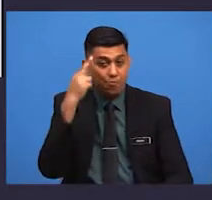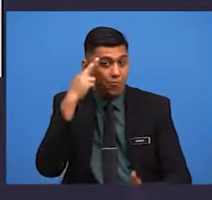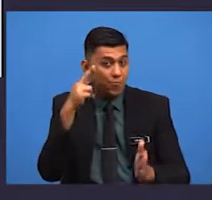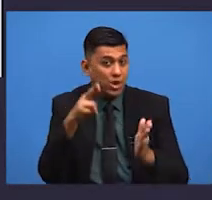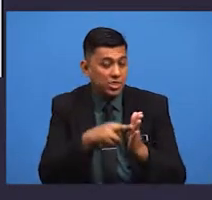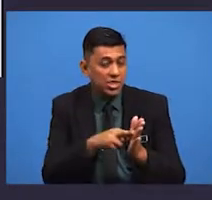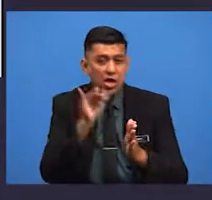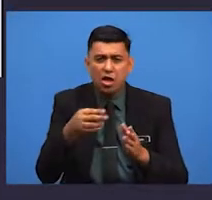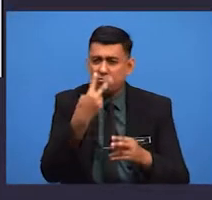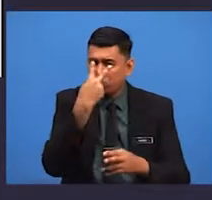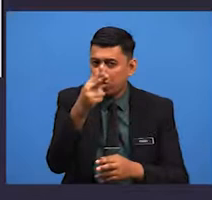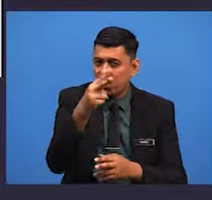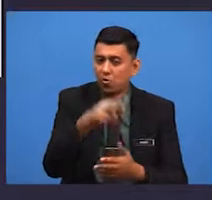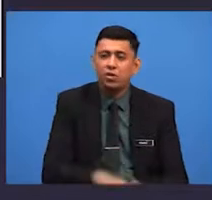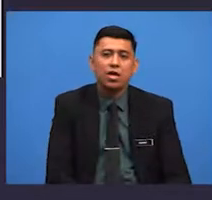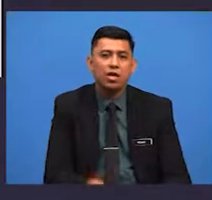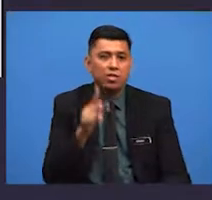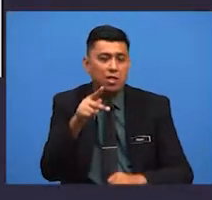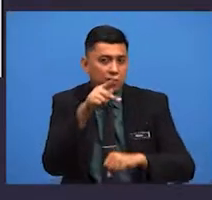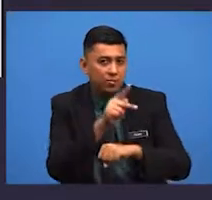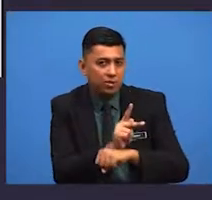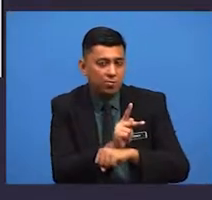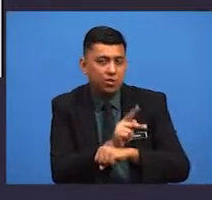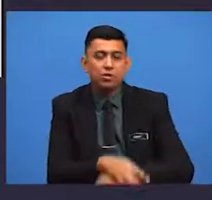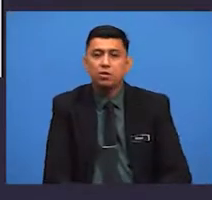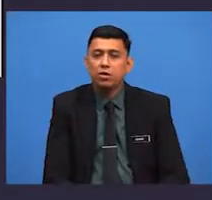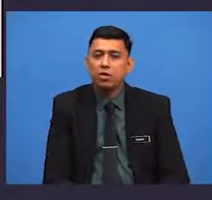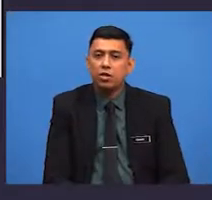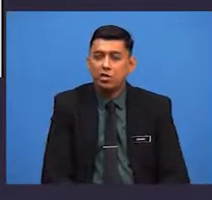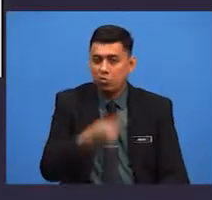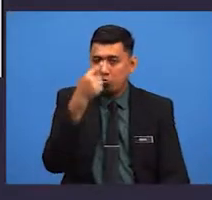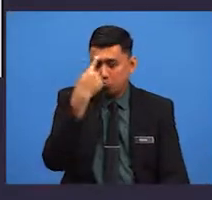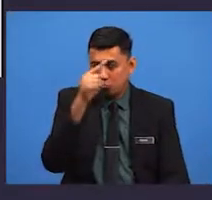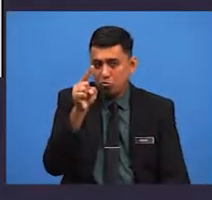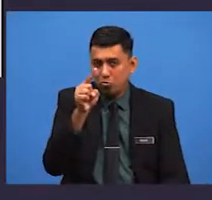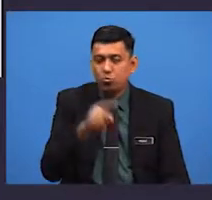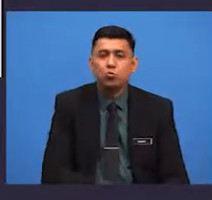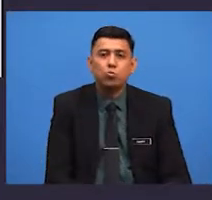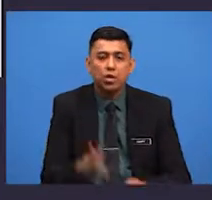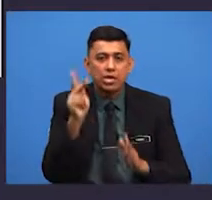dipaparkan ini adalah sudukot dan carta alir untuk situasi yang diberi.